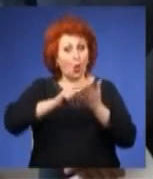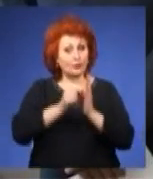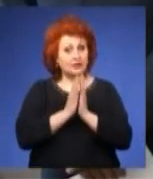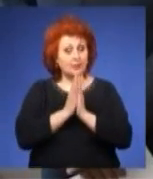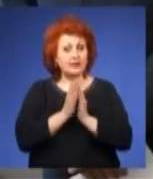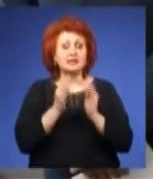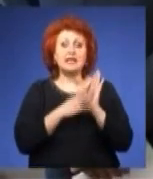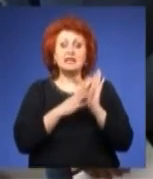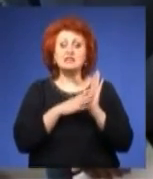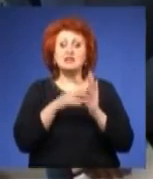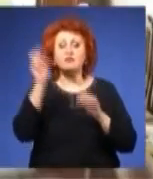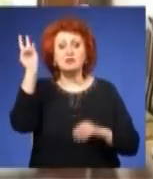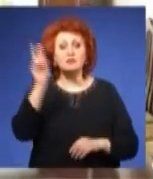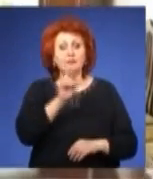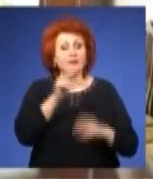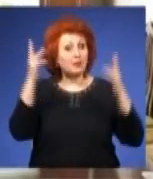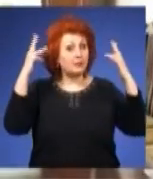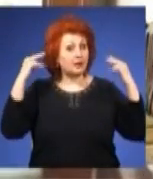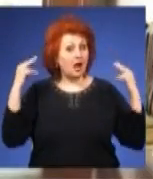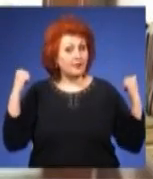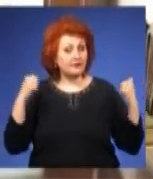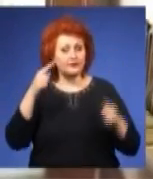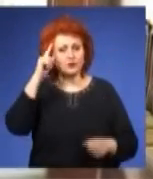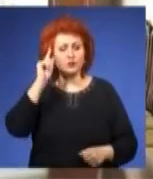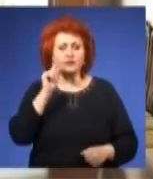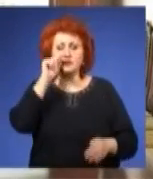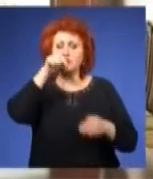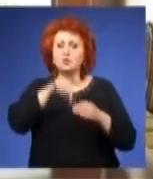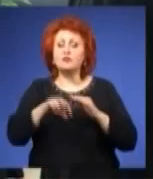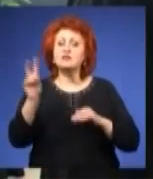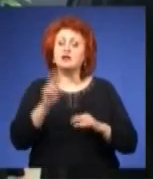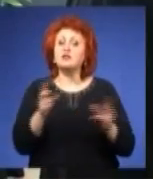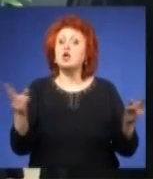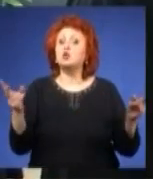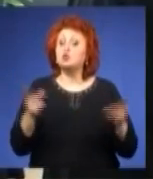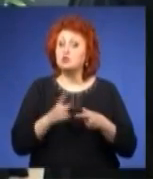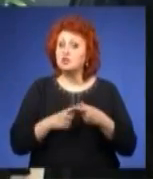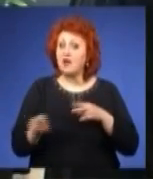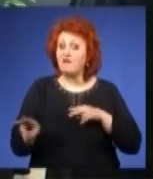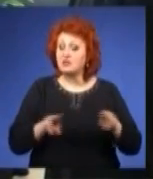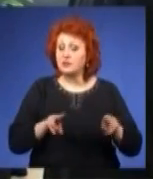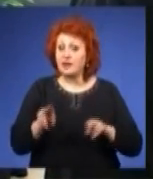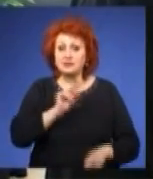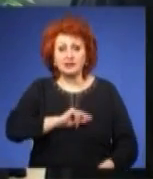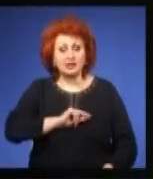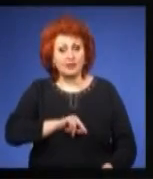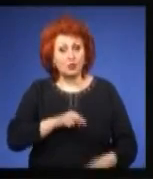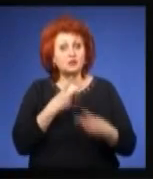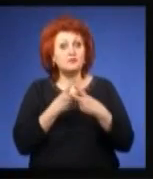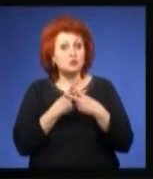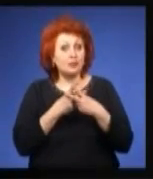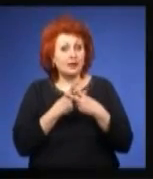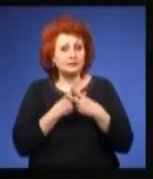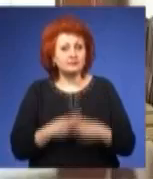комнаты и 9 православных храмов. Игорь Клеменов уверен, что воцерковление осужденных – необходимая часть воспитательного процесса в местах